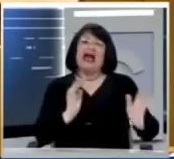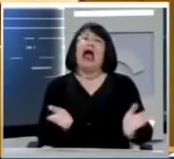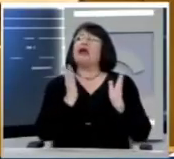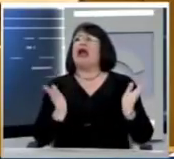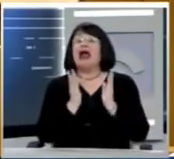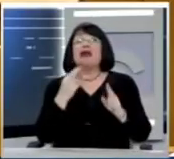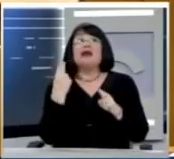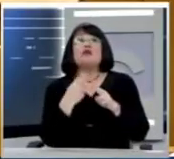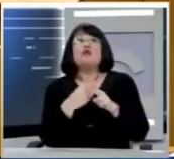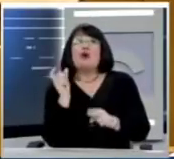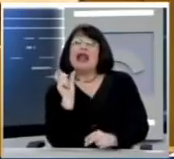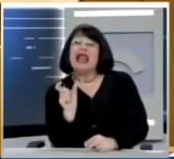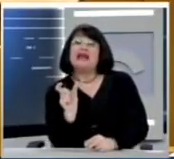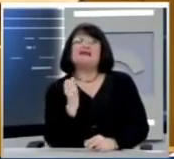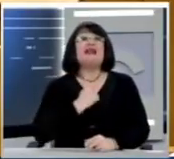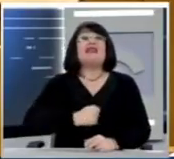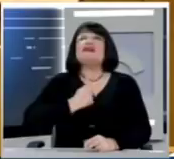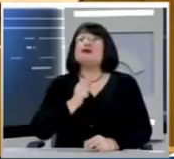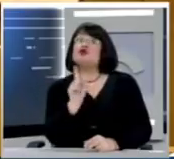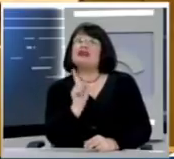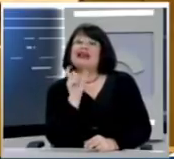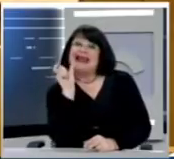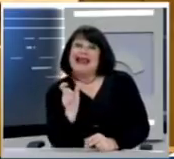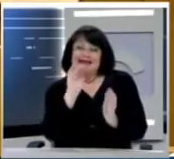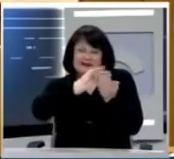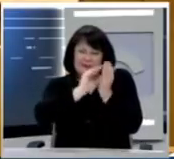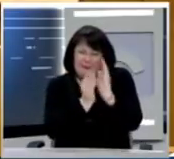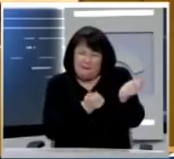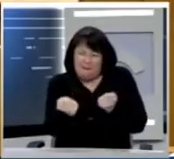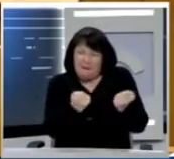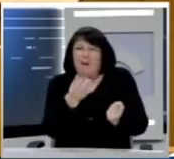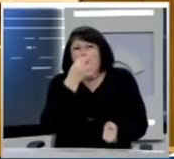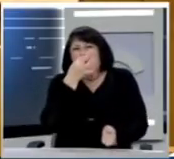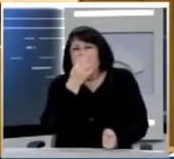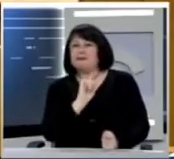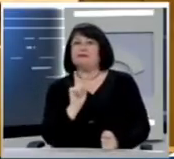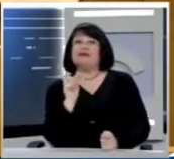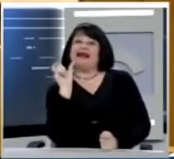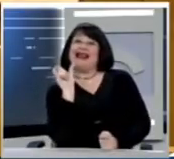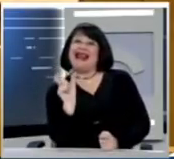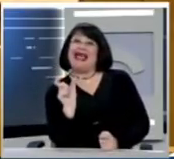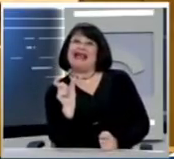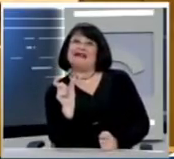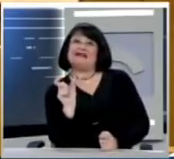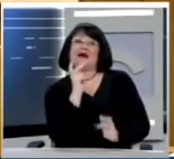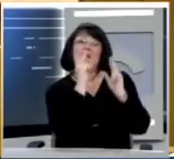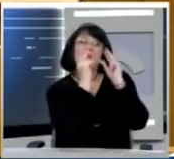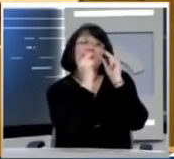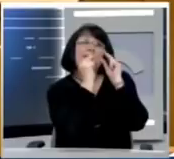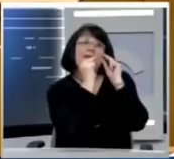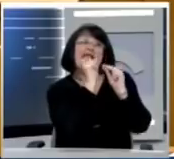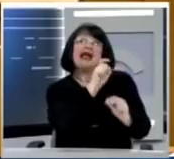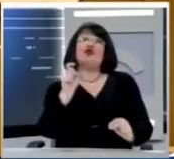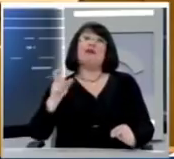κρίσιμη λέξη δυστυχώς για σας δεν είναι η λέξη σκευωρία. Η λέξη που είναι στο στόμα και στο μυαλό